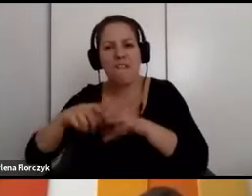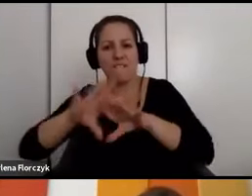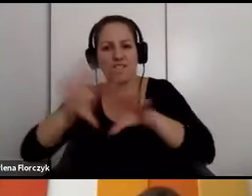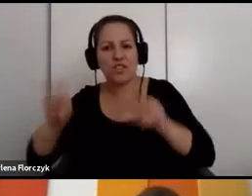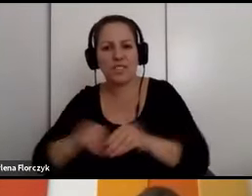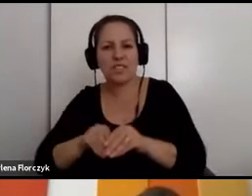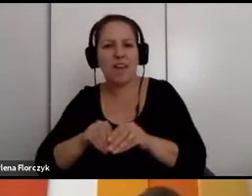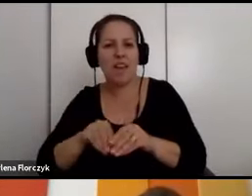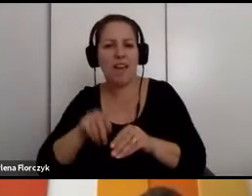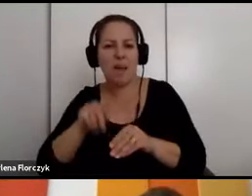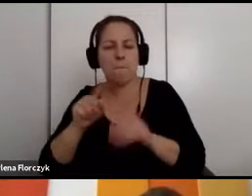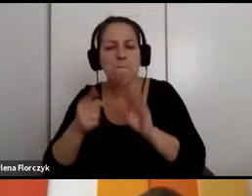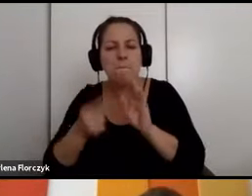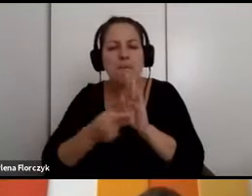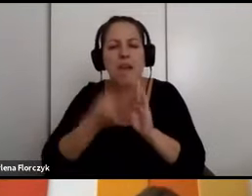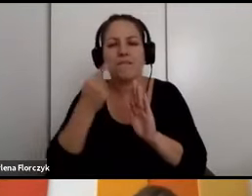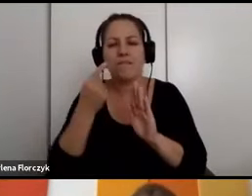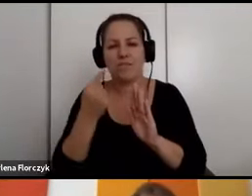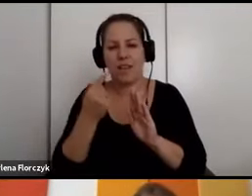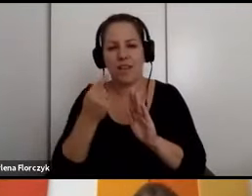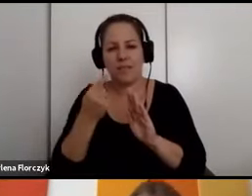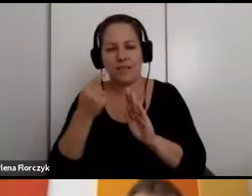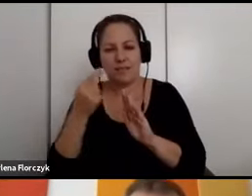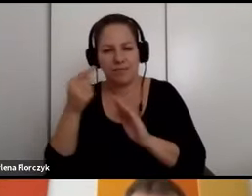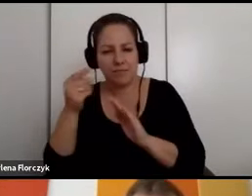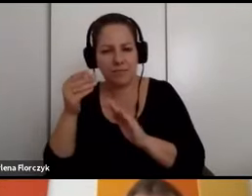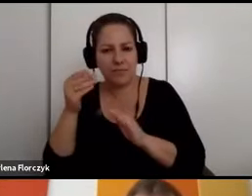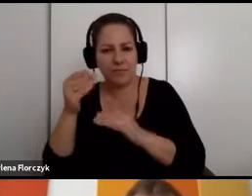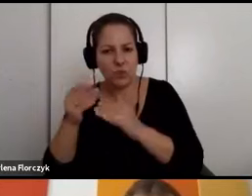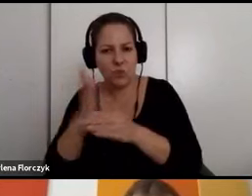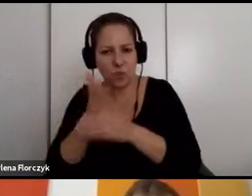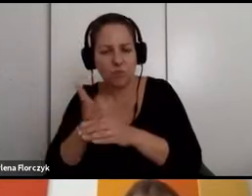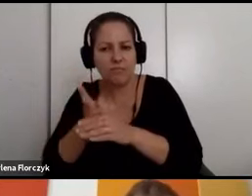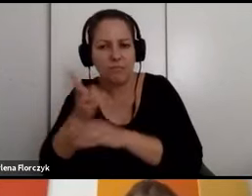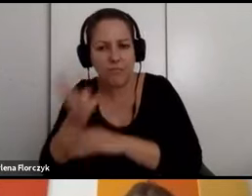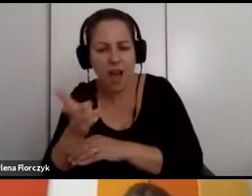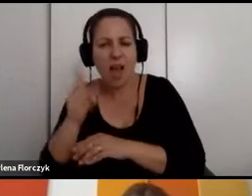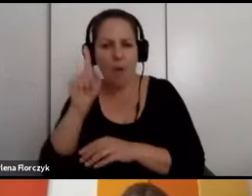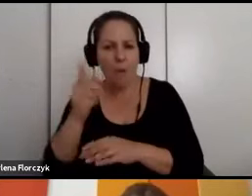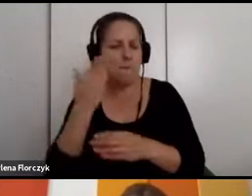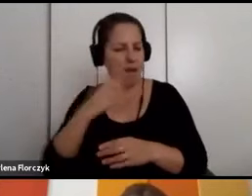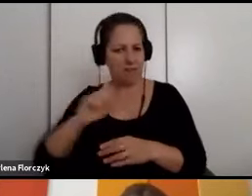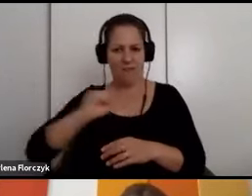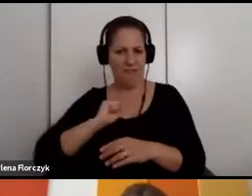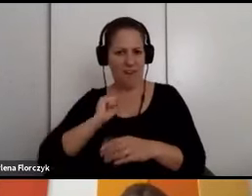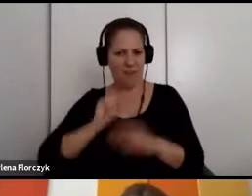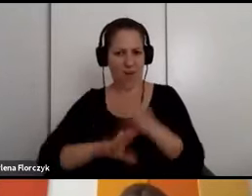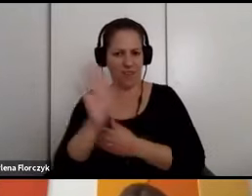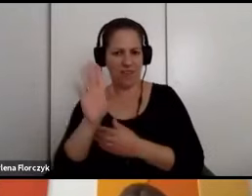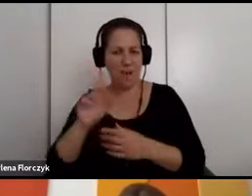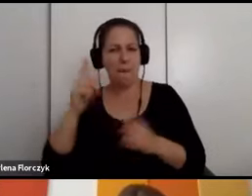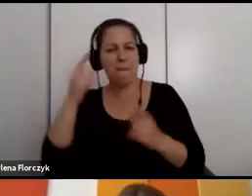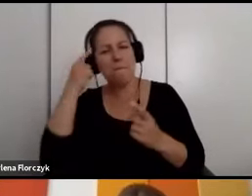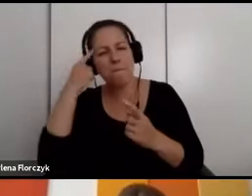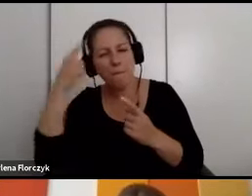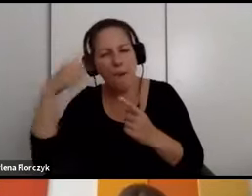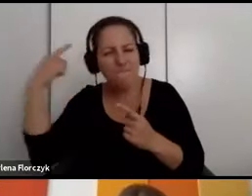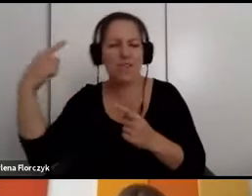takie pierwsze spięcia zejdą, to się okazuje, że bardzo fajnie jest się powygłupiać. Ja